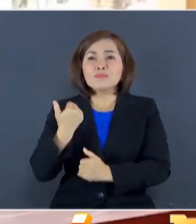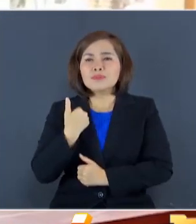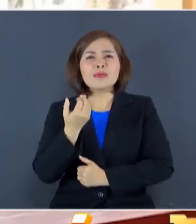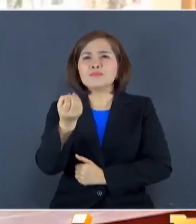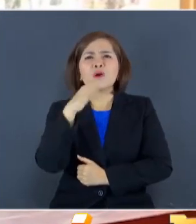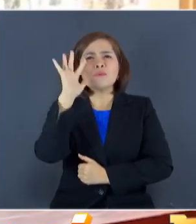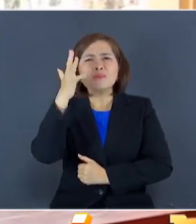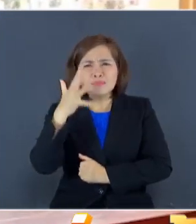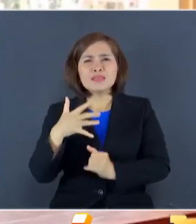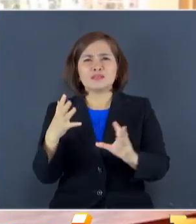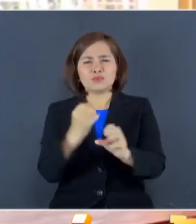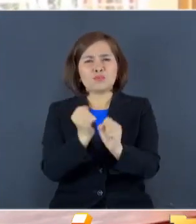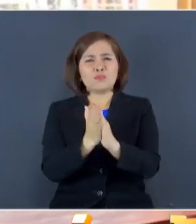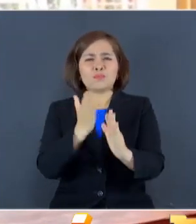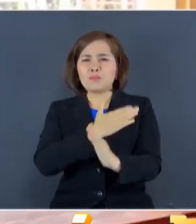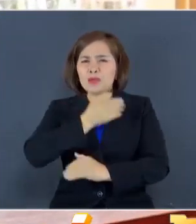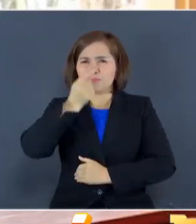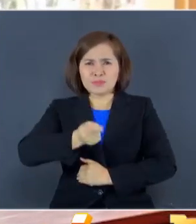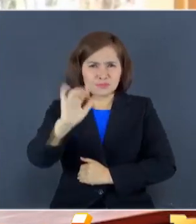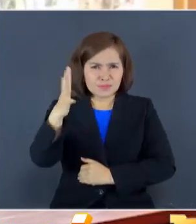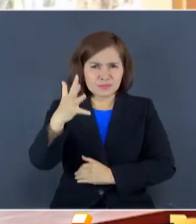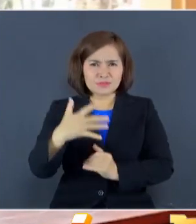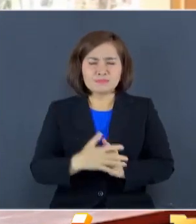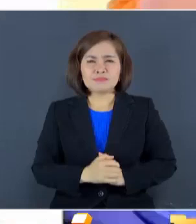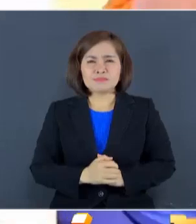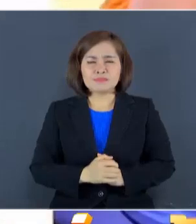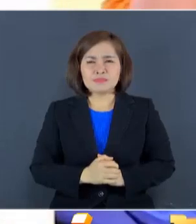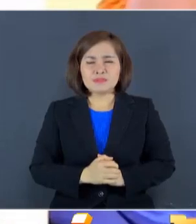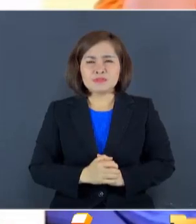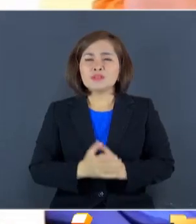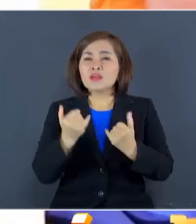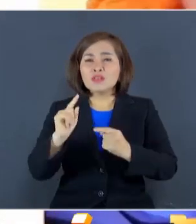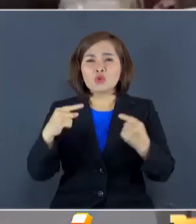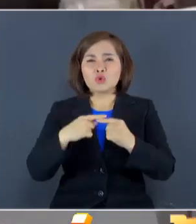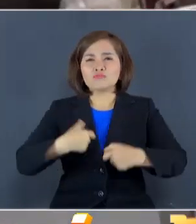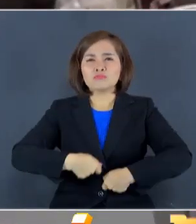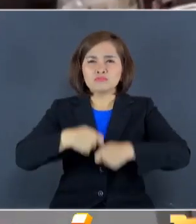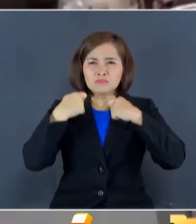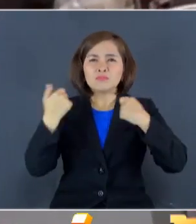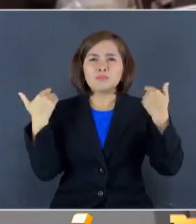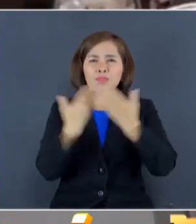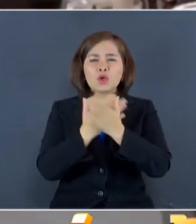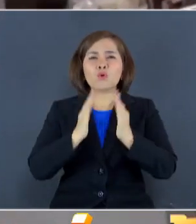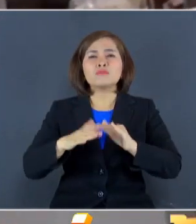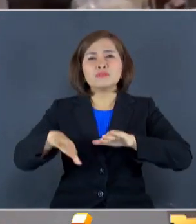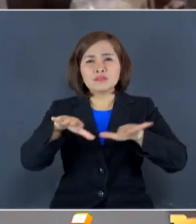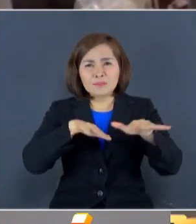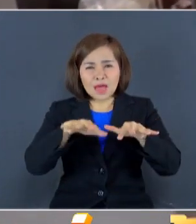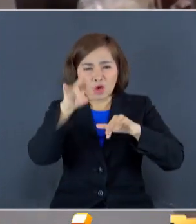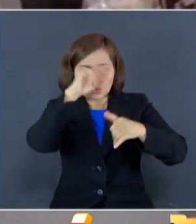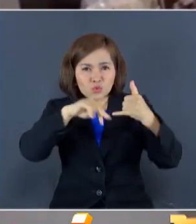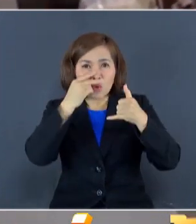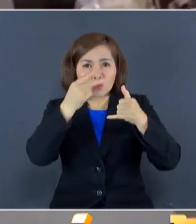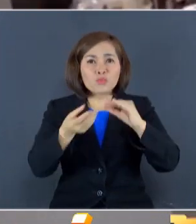ะแล้วก็ไม่ได้ผ่านการบวชที่ถูกต้องด้วยก็เลยให้เปลี่ยนเสื้อผ้าครับก่อนที่จะนำตัวไปตรวจหาสารเสพติดเรียบร้อย